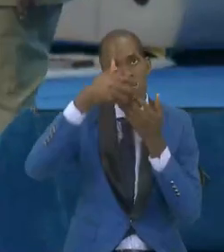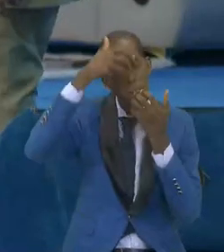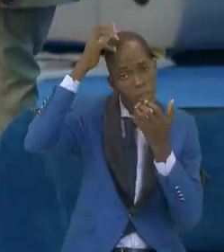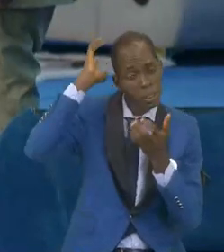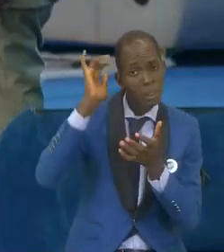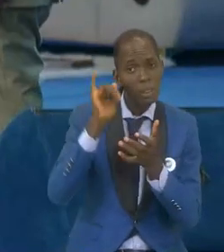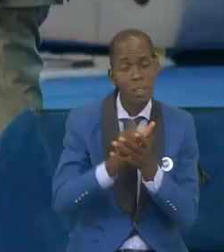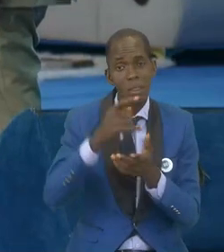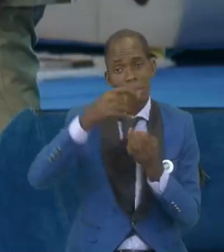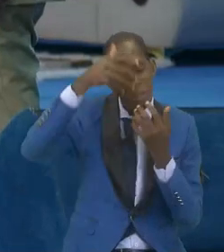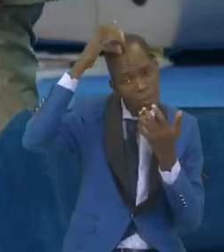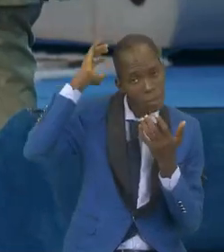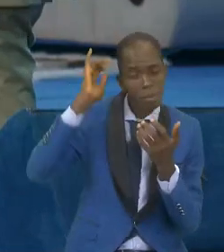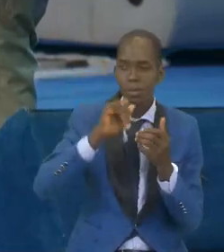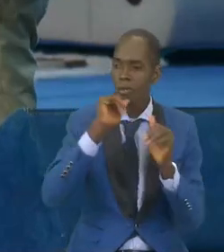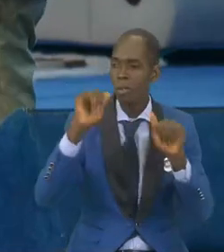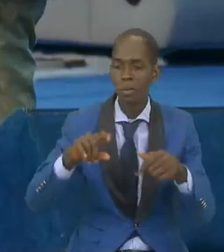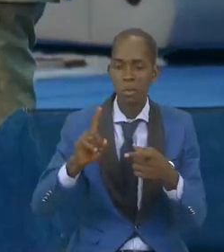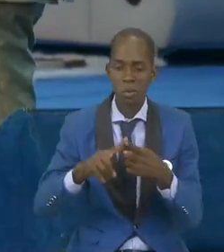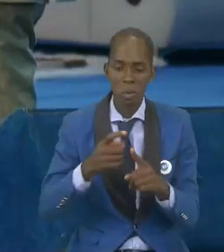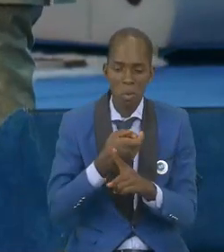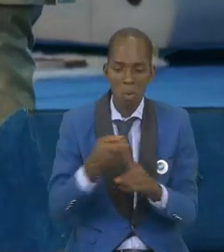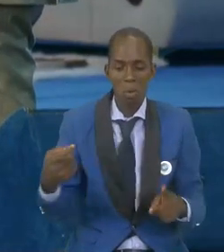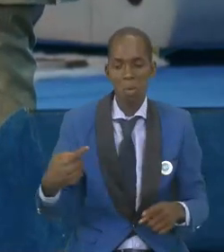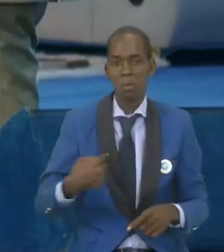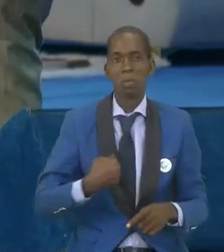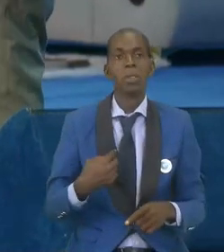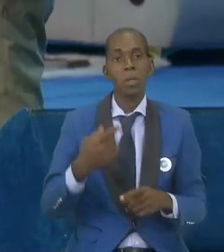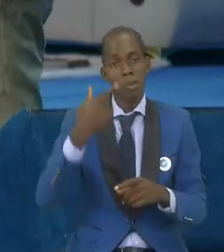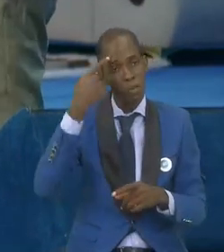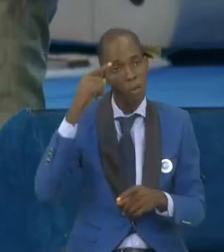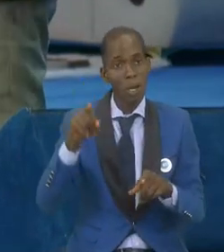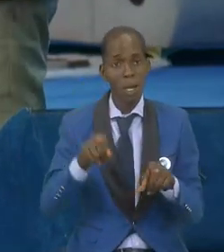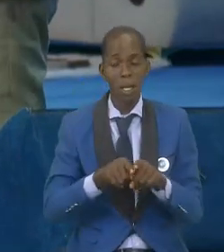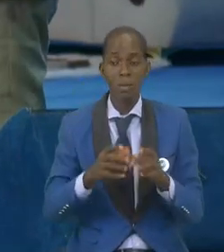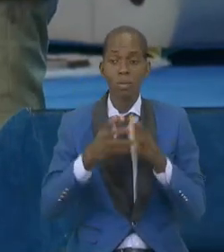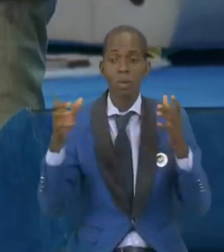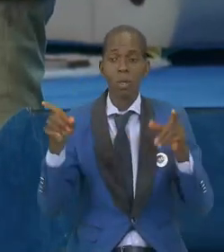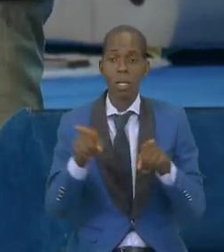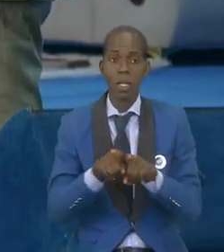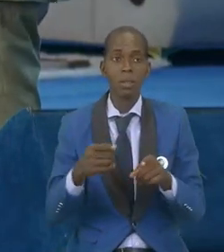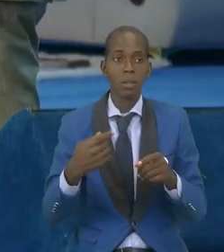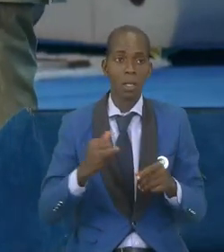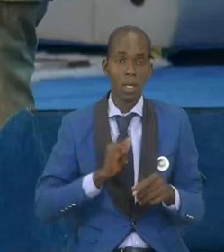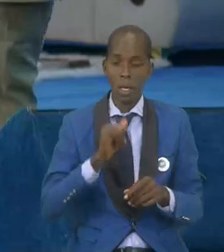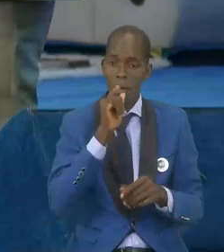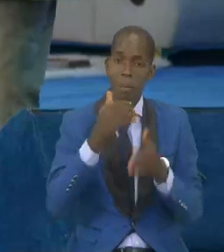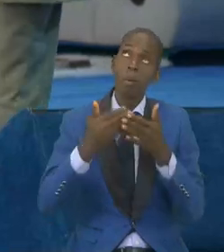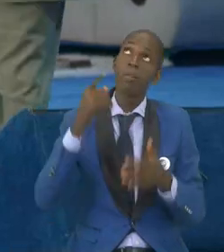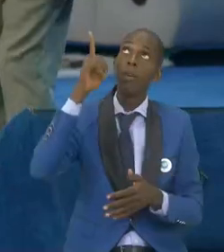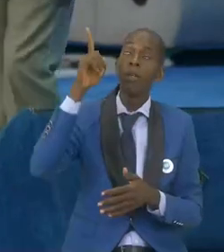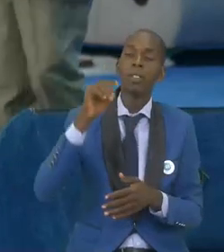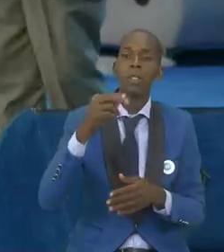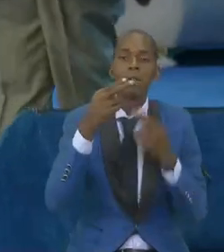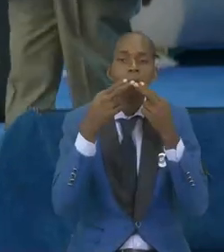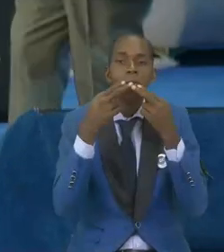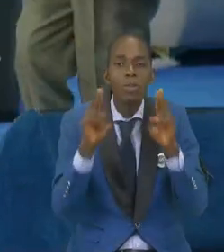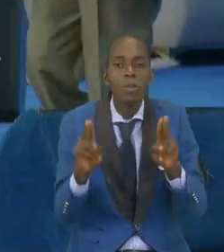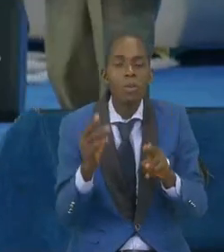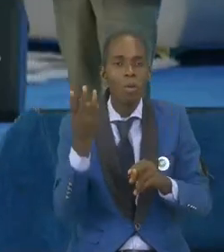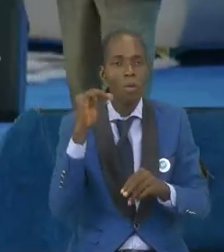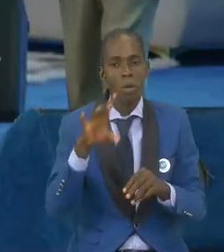gueule des lions qui ne m'ont fait aucun mal parce que j'ai été trouvé innocent